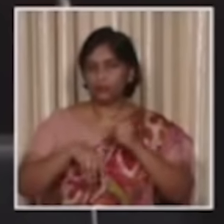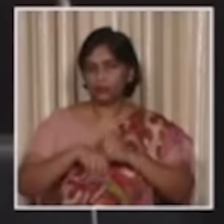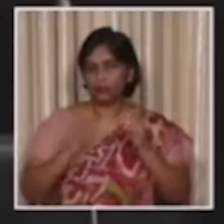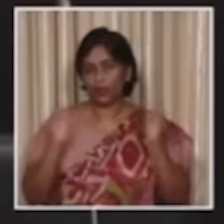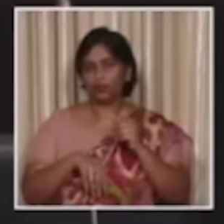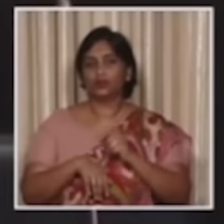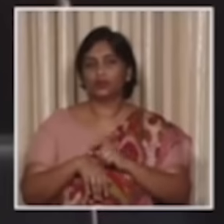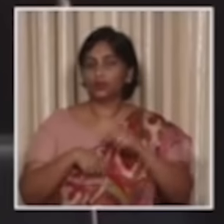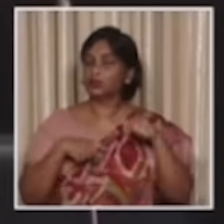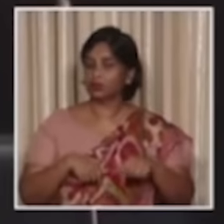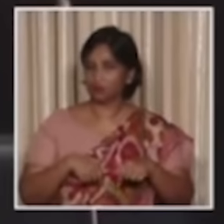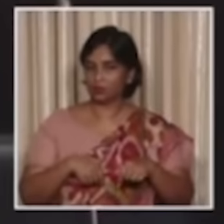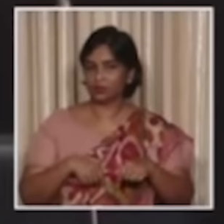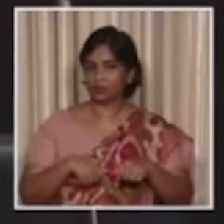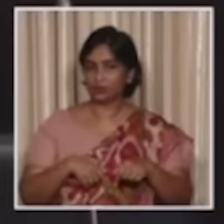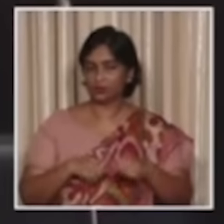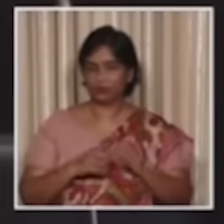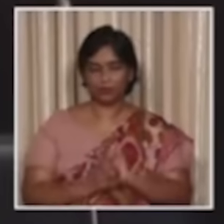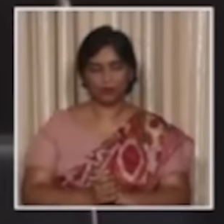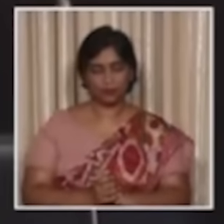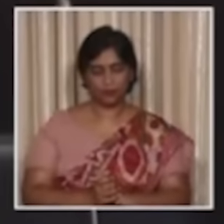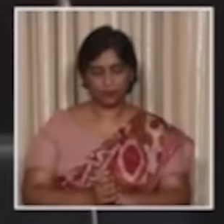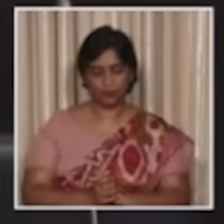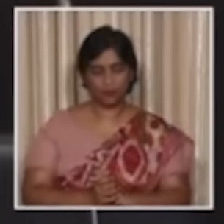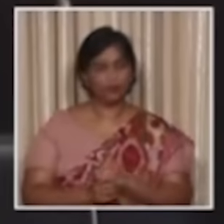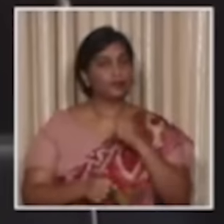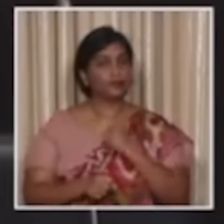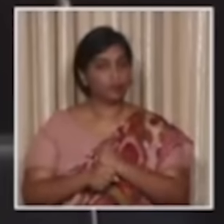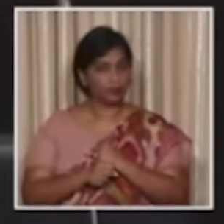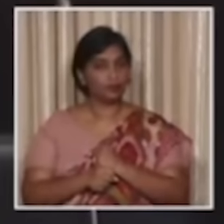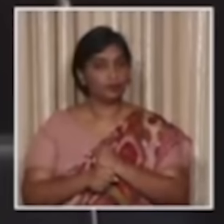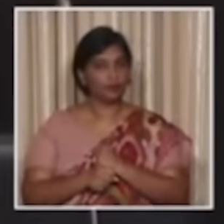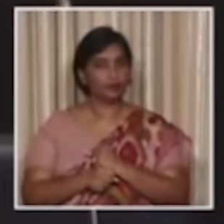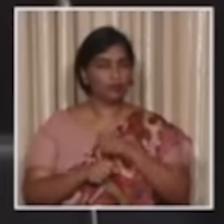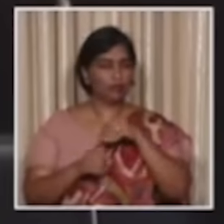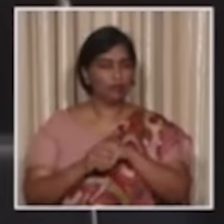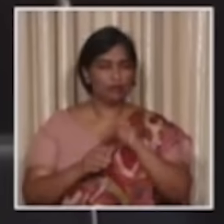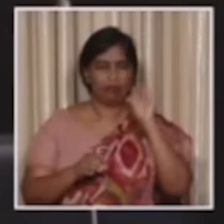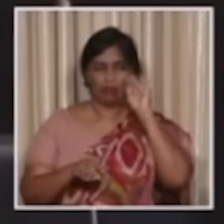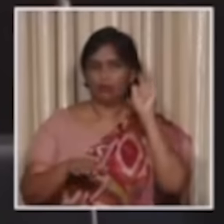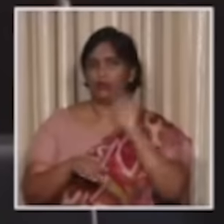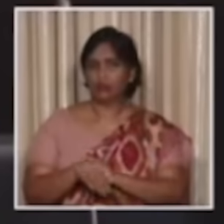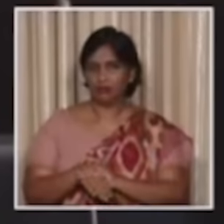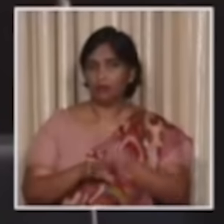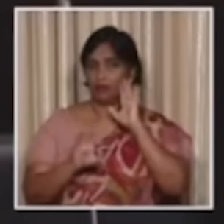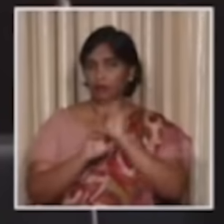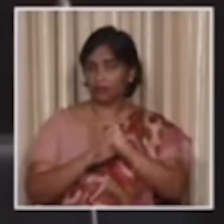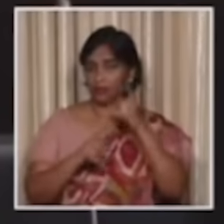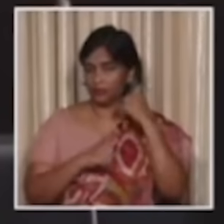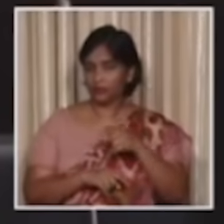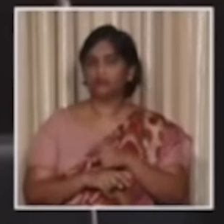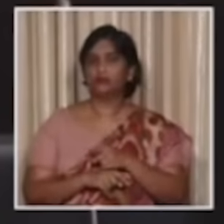tena hinda then දැන් ආණ්ඩුලාත්මක හෙළිදරව්වක් වෙලා තිබෙනවා. මේ හෙළිදරව්වත්